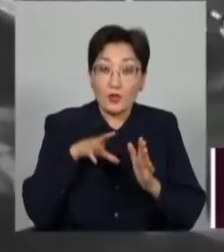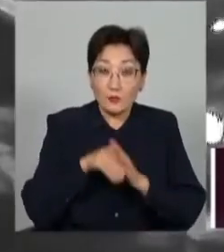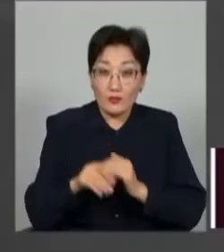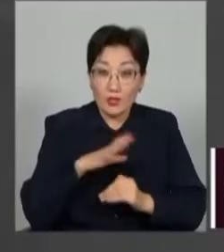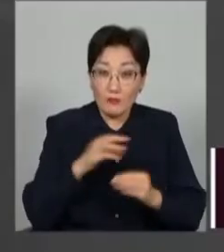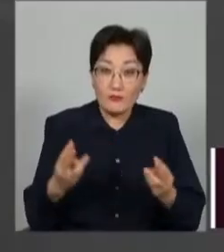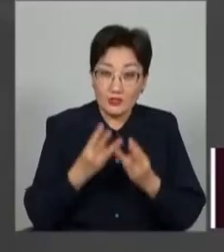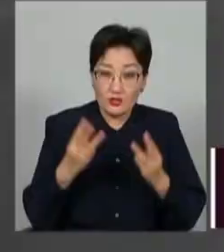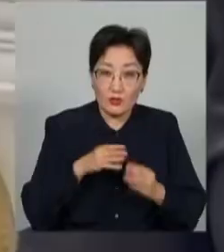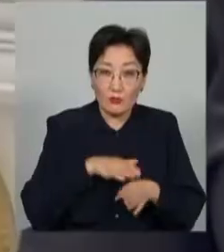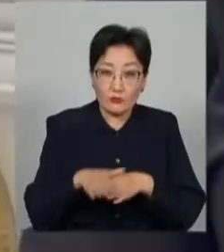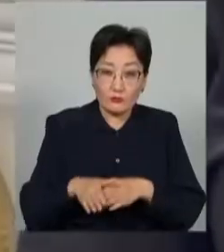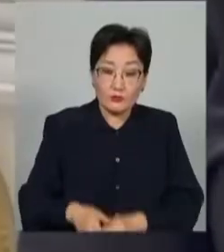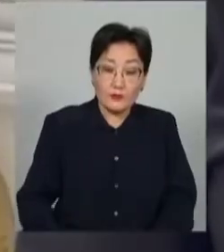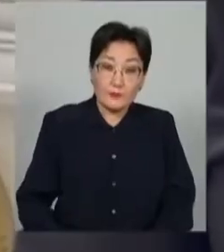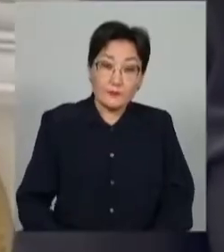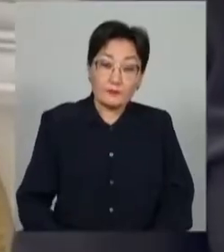были сожжены.